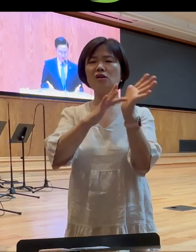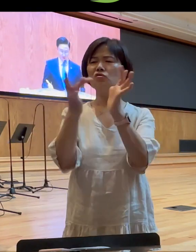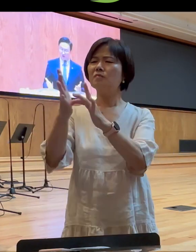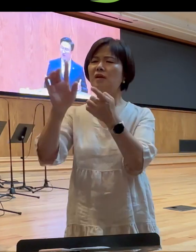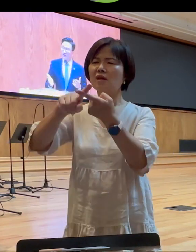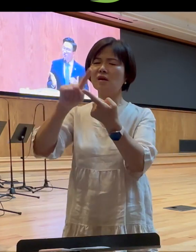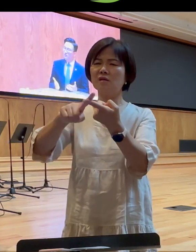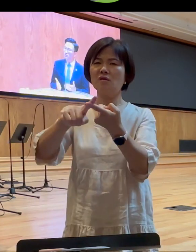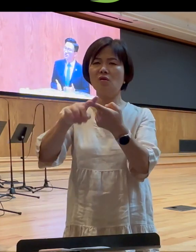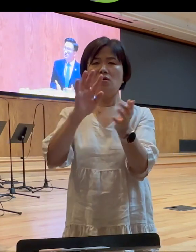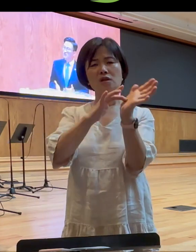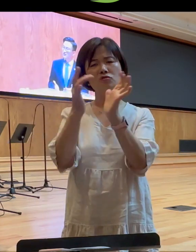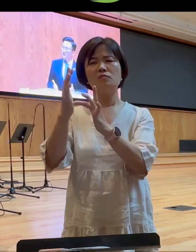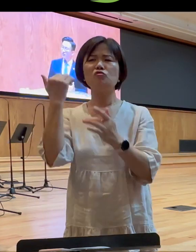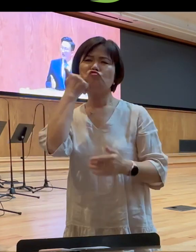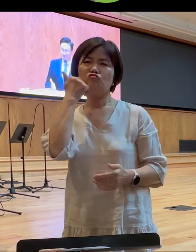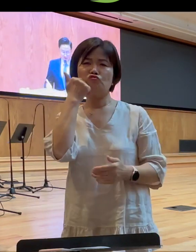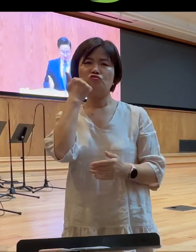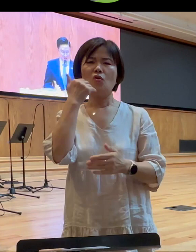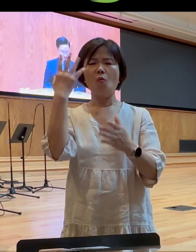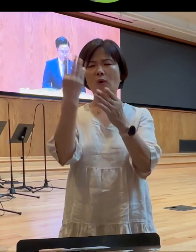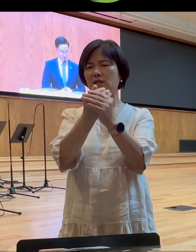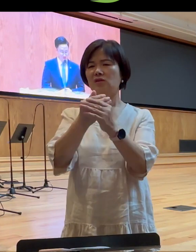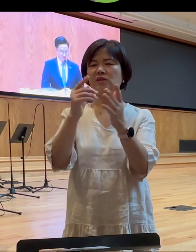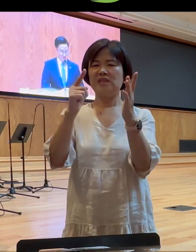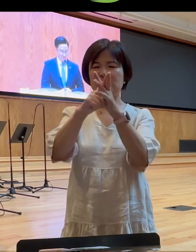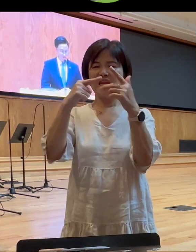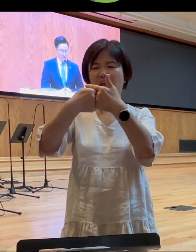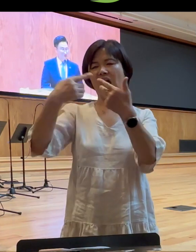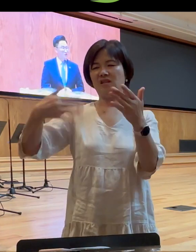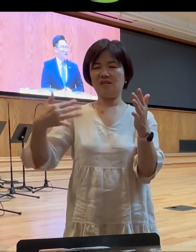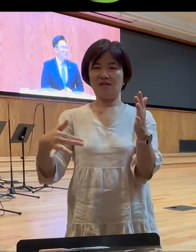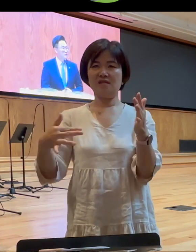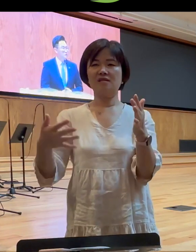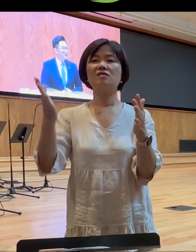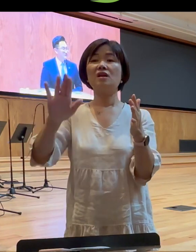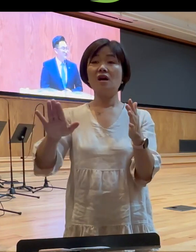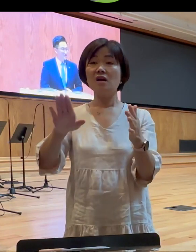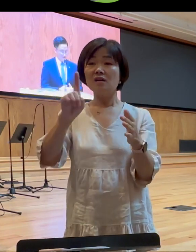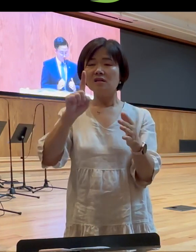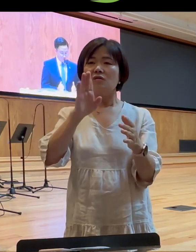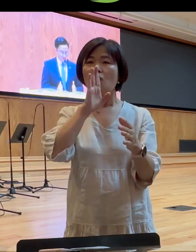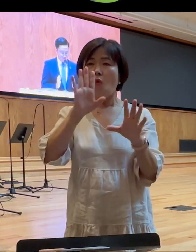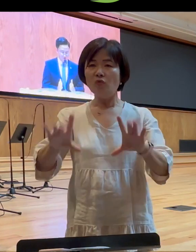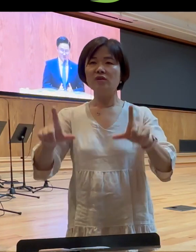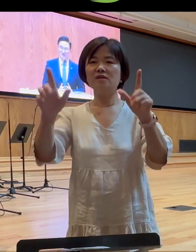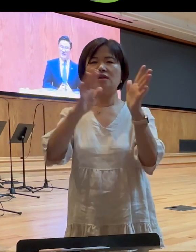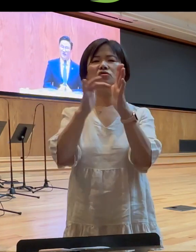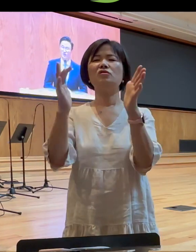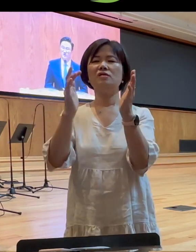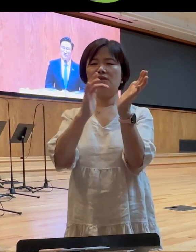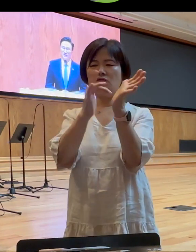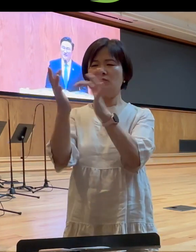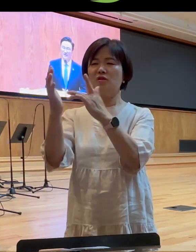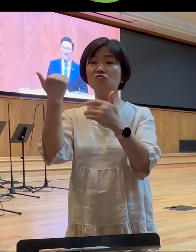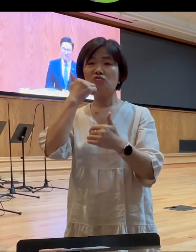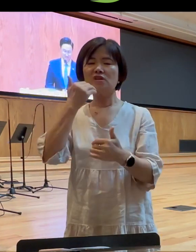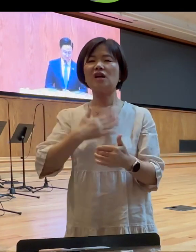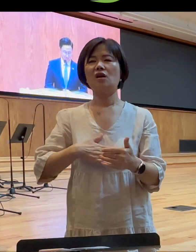대해서 예수님이 누구신지 완전히 이해하지 못했어요. 그러나 오늘 우리는 예수님이 누구신지를 알고